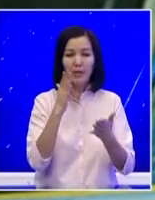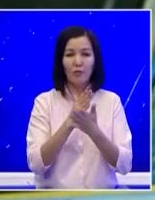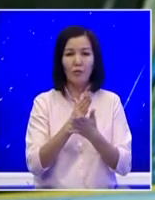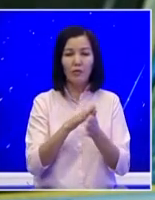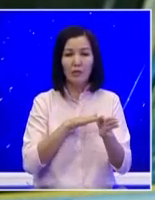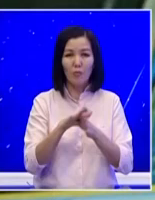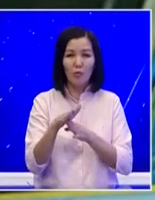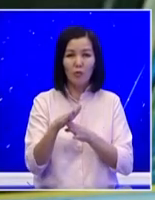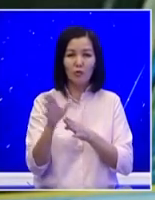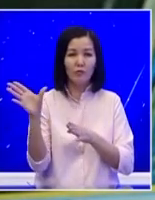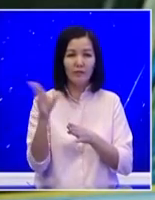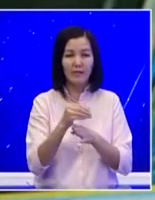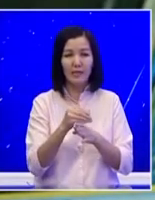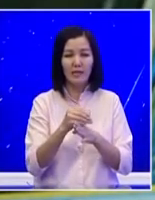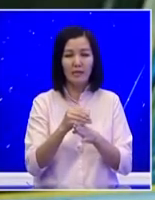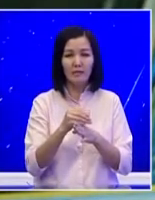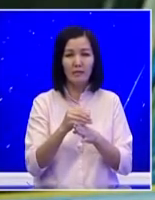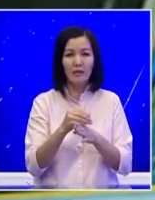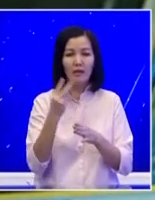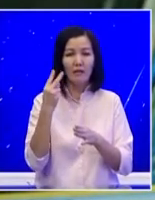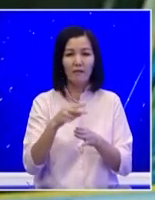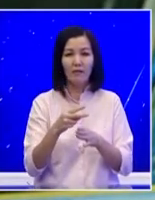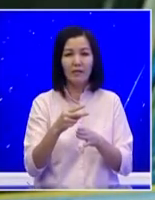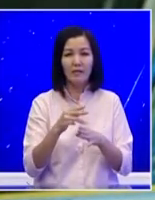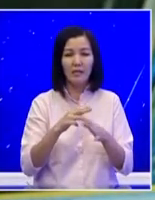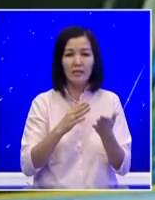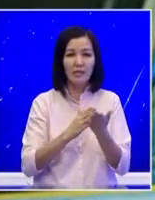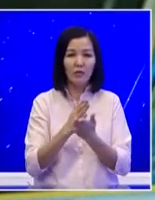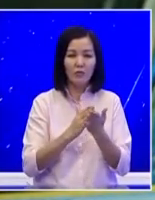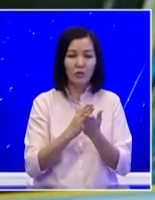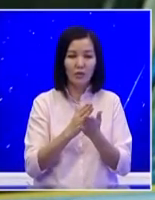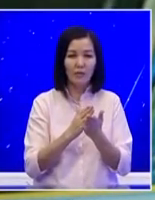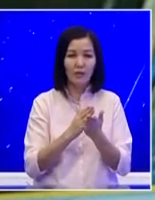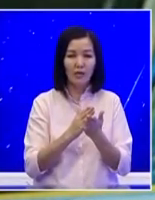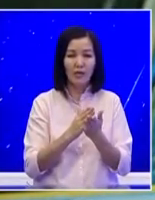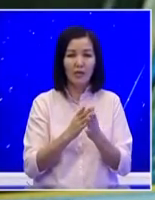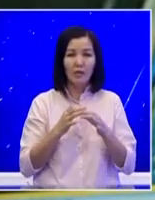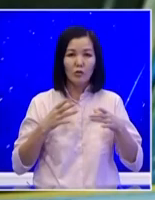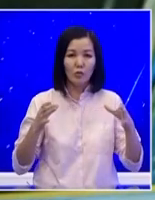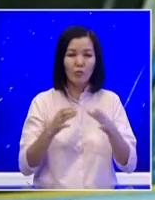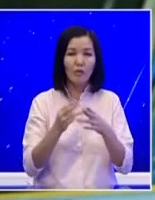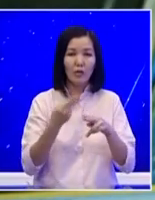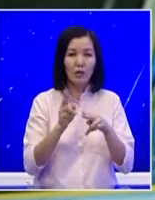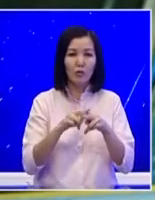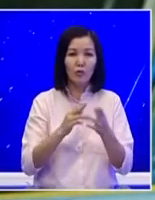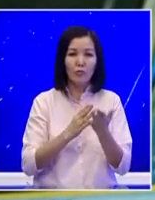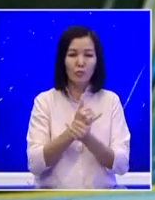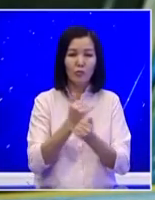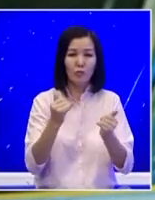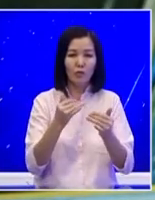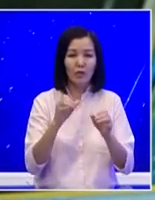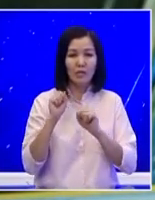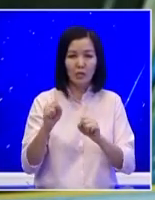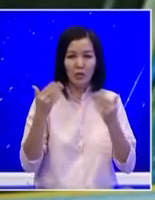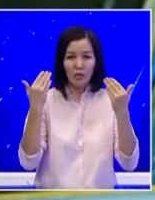мы обеспечим охрану и сопровождение 25 сотрудниками СОМПР, которые будут одеты в противочумные костюмы,